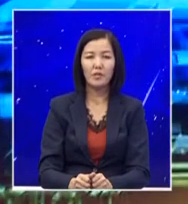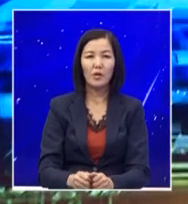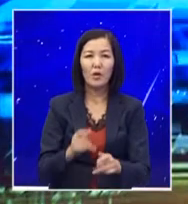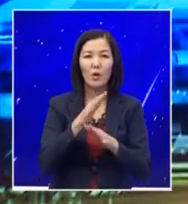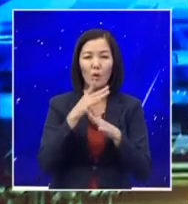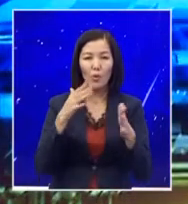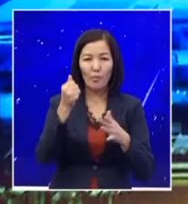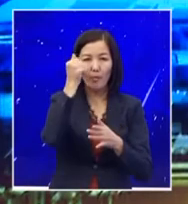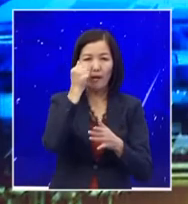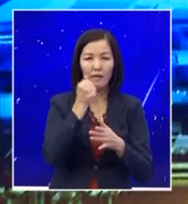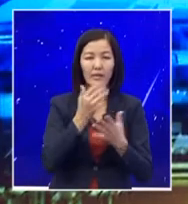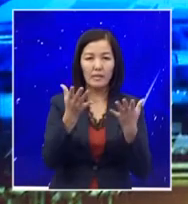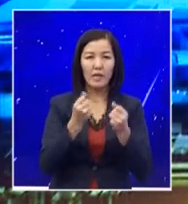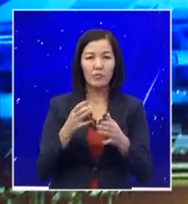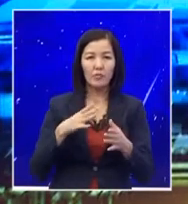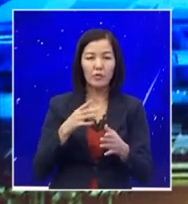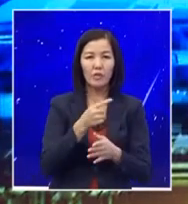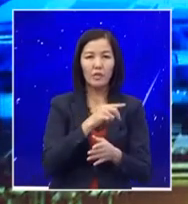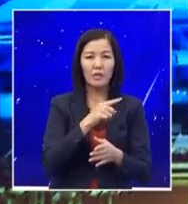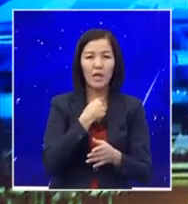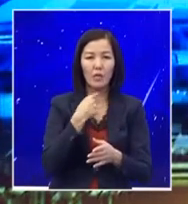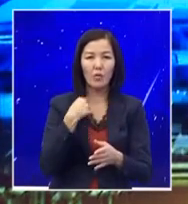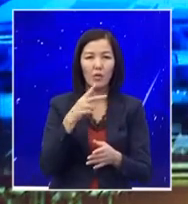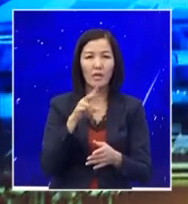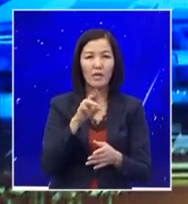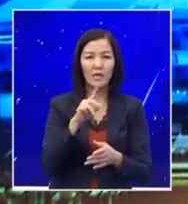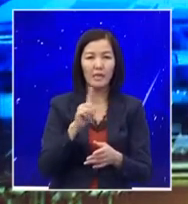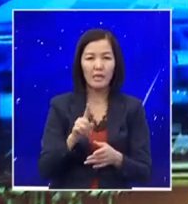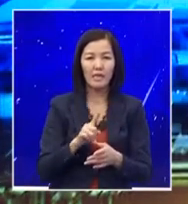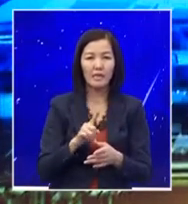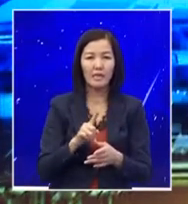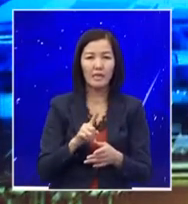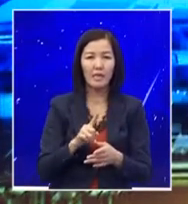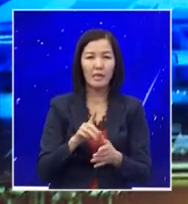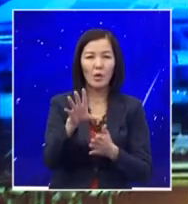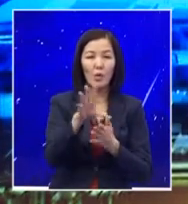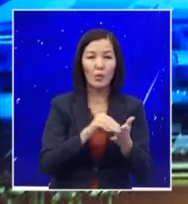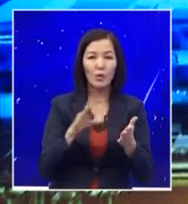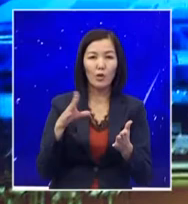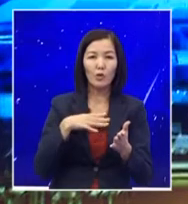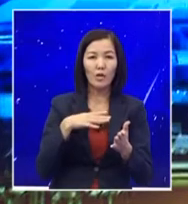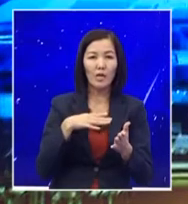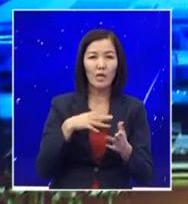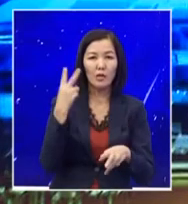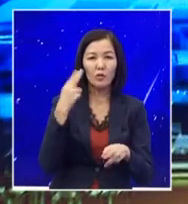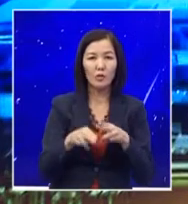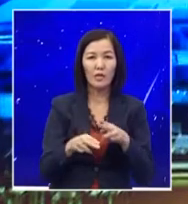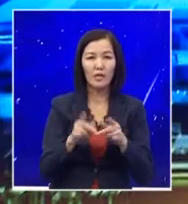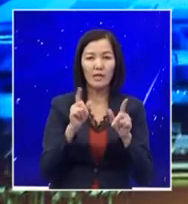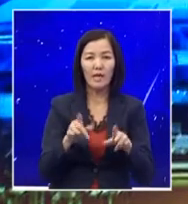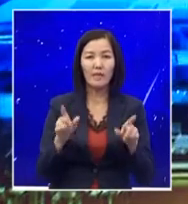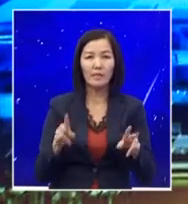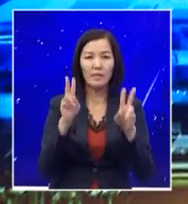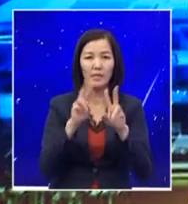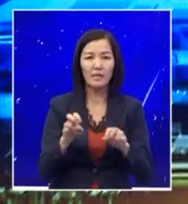Көп алғысын алып жүр. Талдықорғандық лидер кейзет еркілер тобының тірлігі өнеге тұтарлық. Мүшелері іс-түссіз кеткен адамдарды